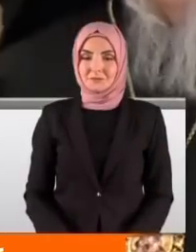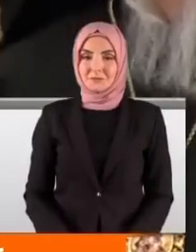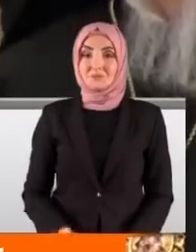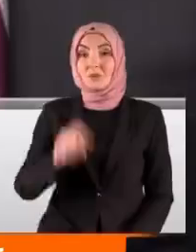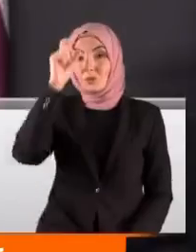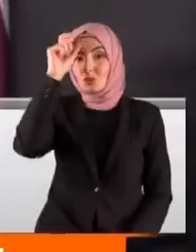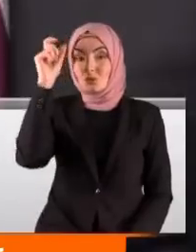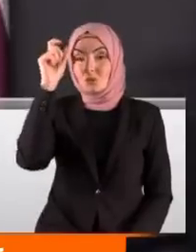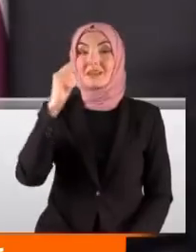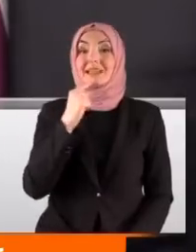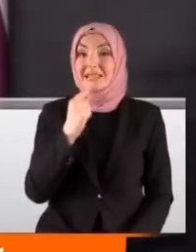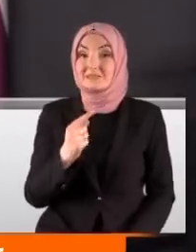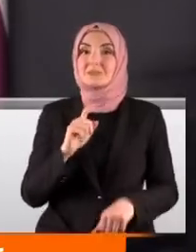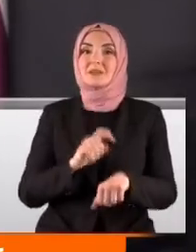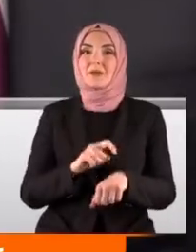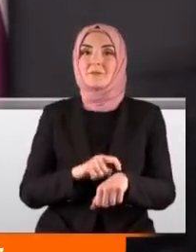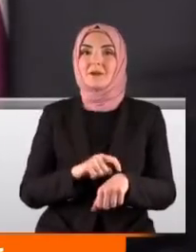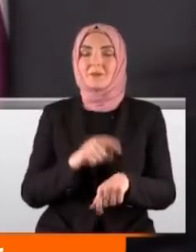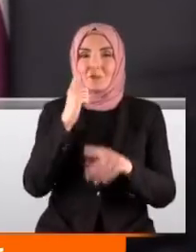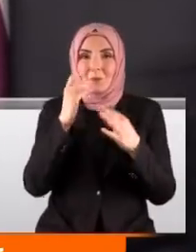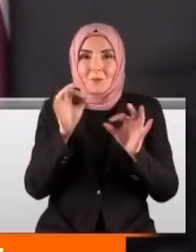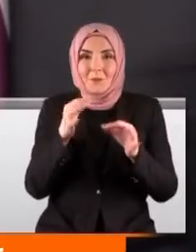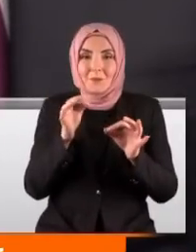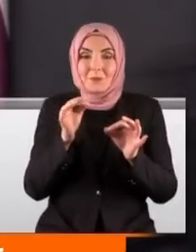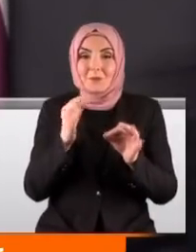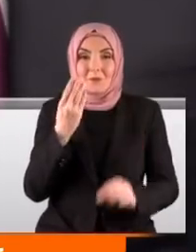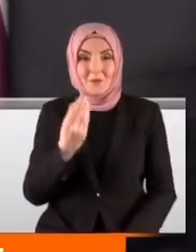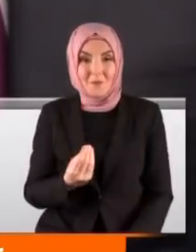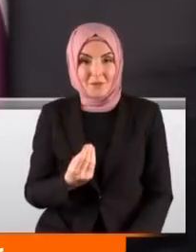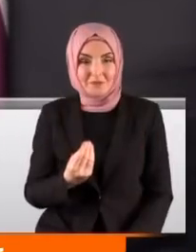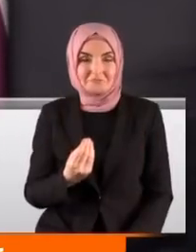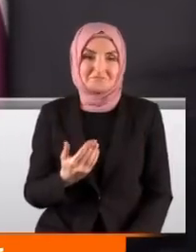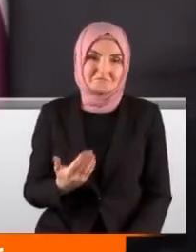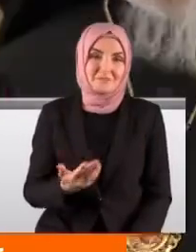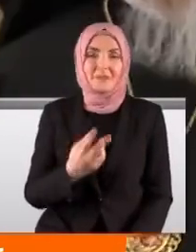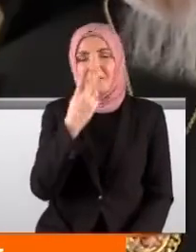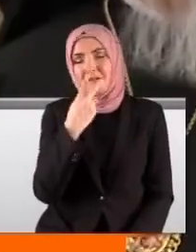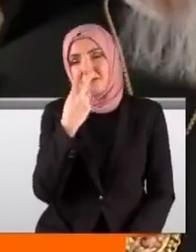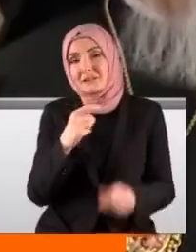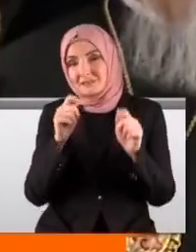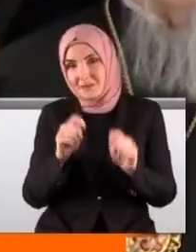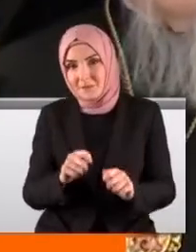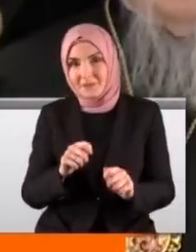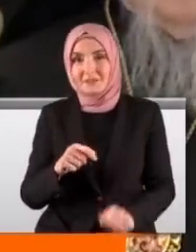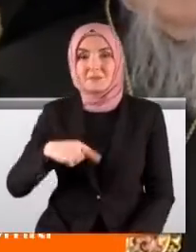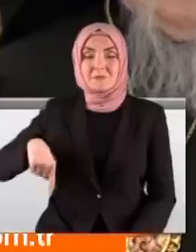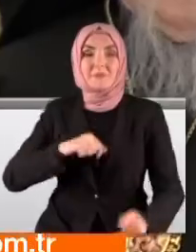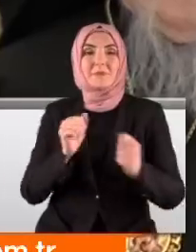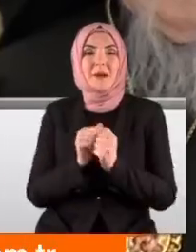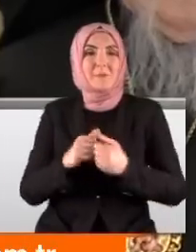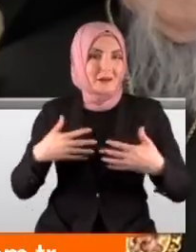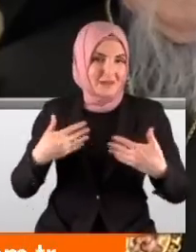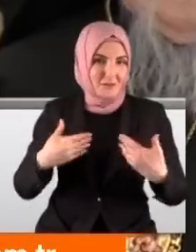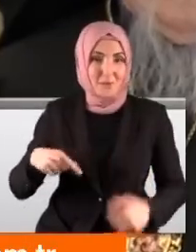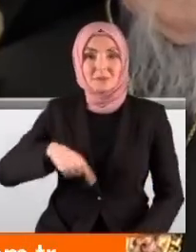Türkiye deyince gözleri parlayan, gözyaşı döken, bizimle sevinip bizimle üzülen